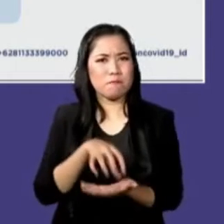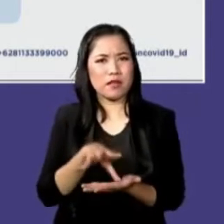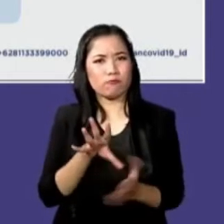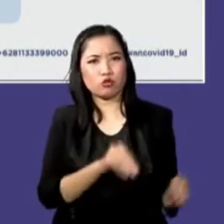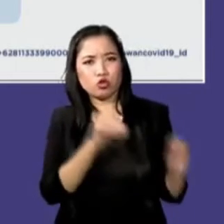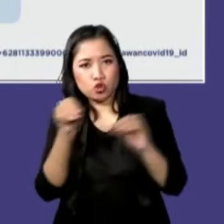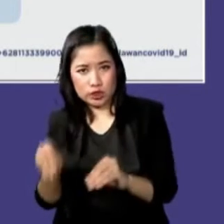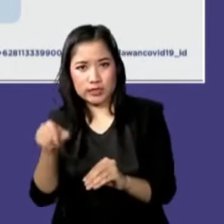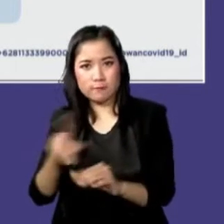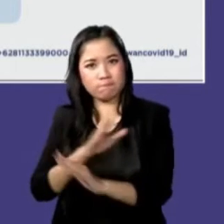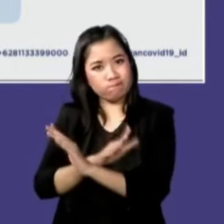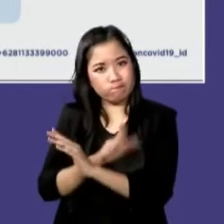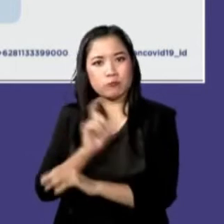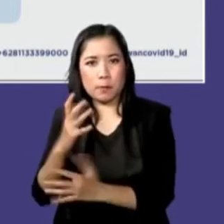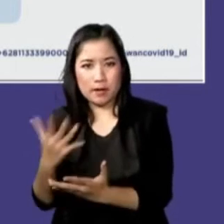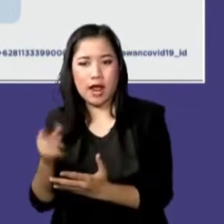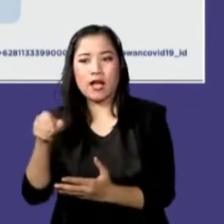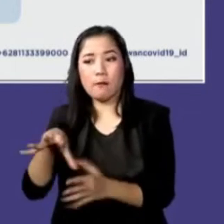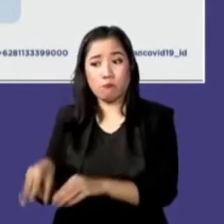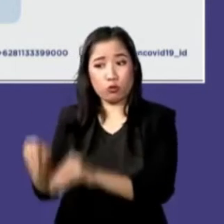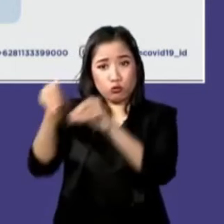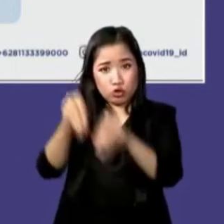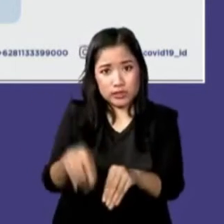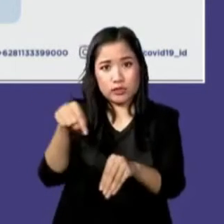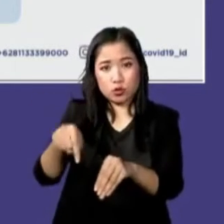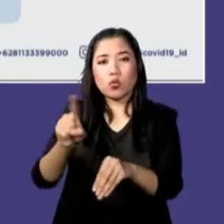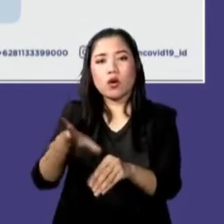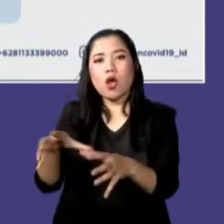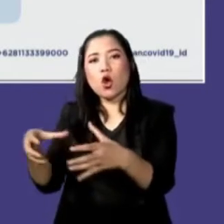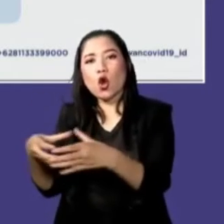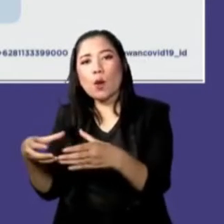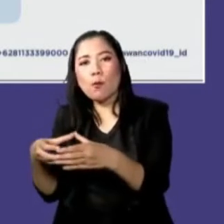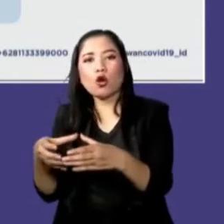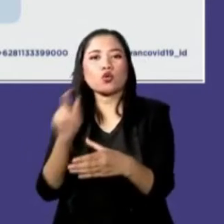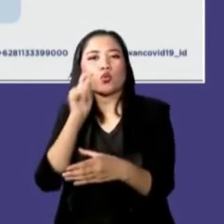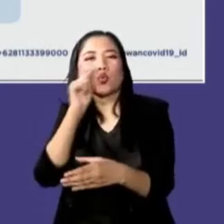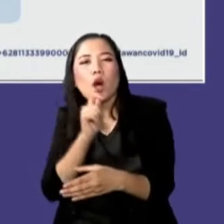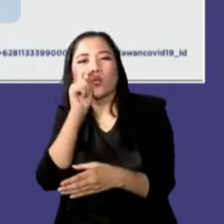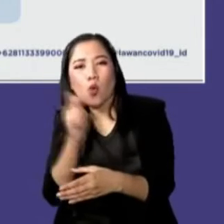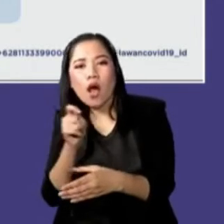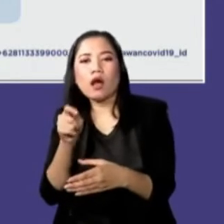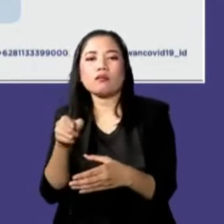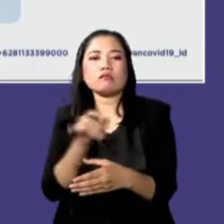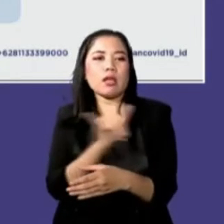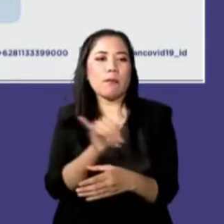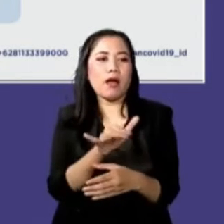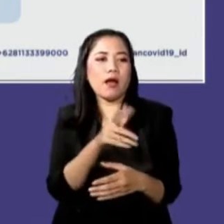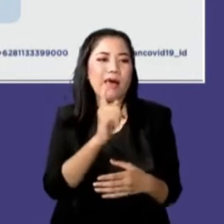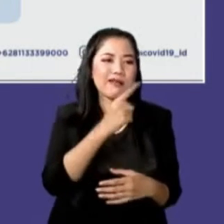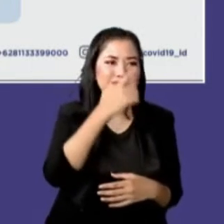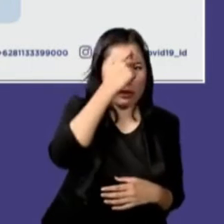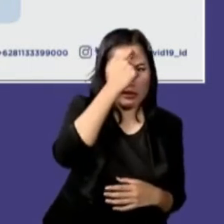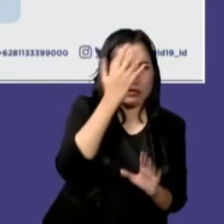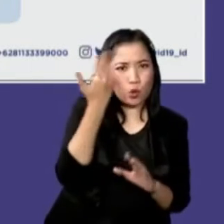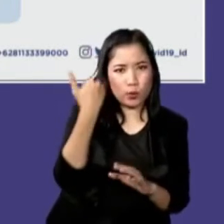pengungsian dengan memisahkan lokasi pengungsian antara kelompok rentan yaitu lansia dan penderita